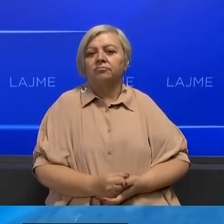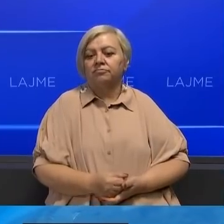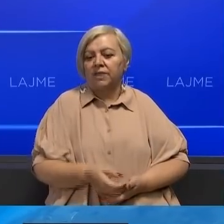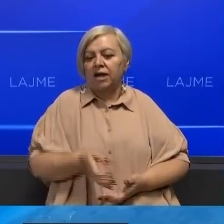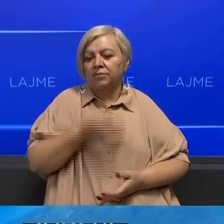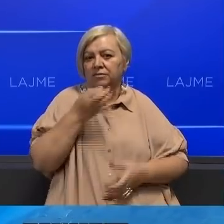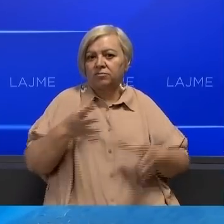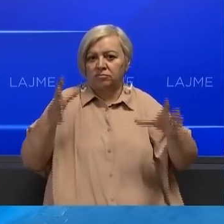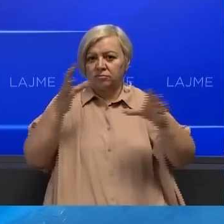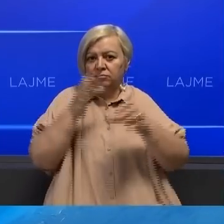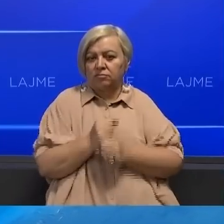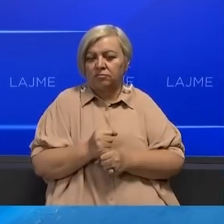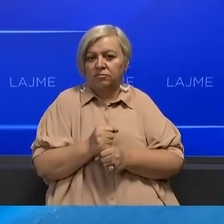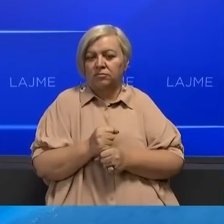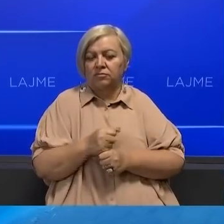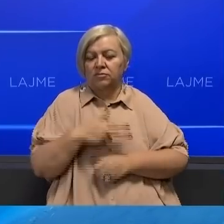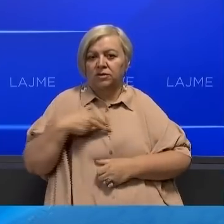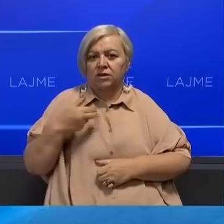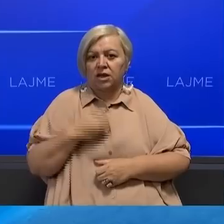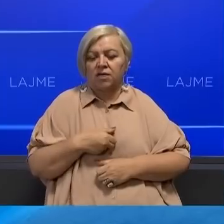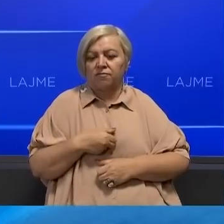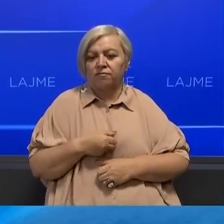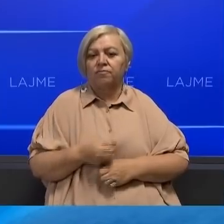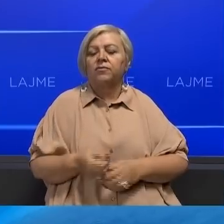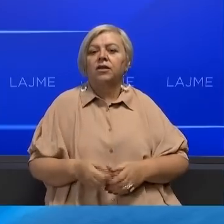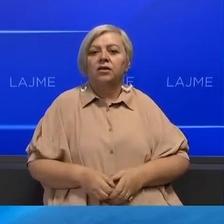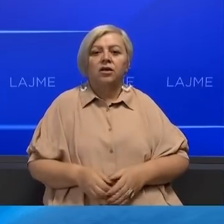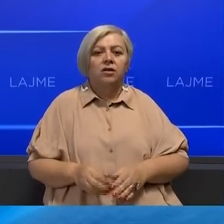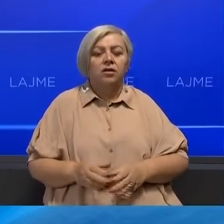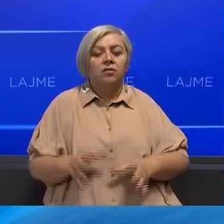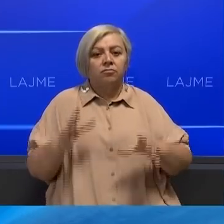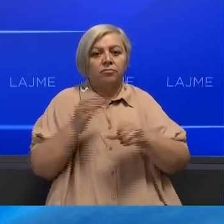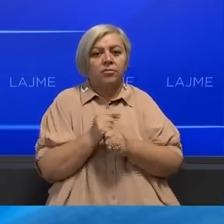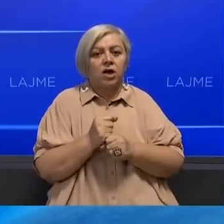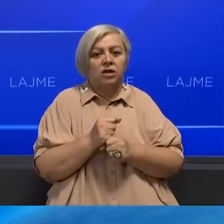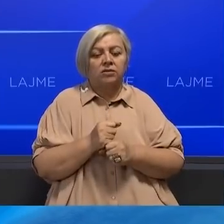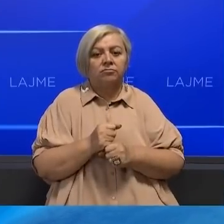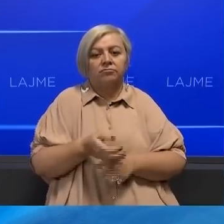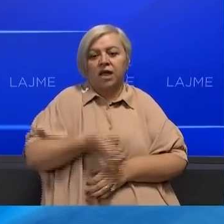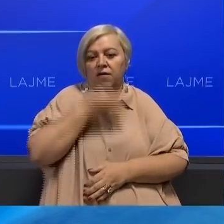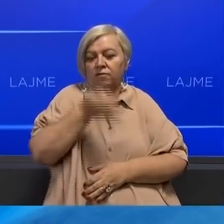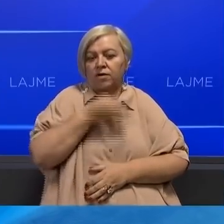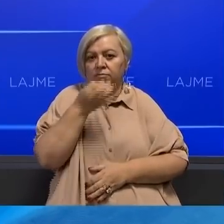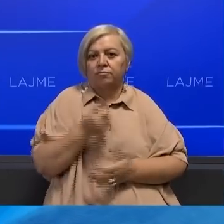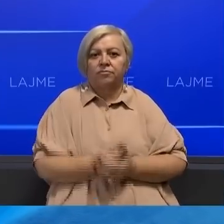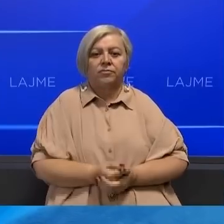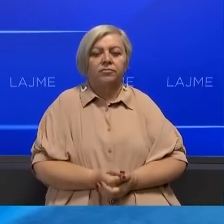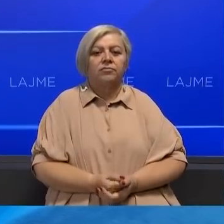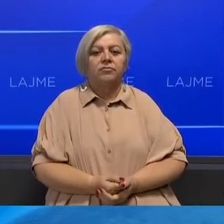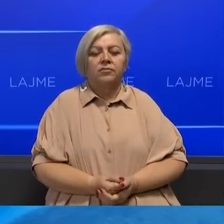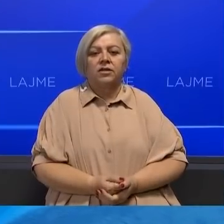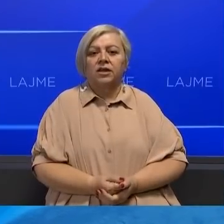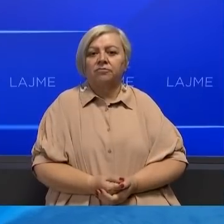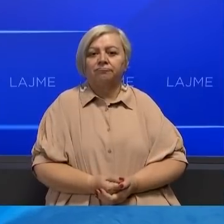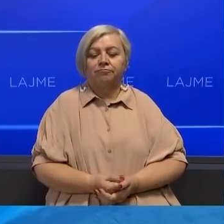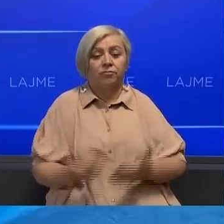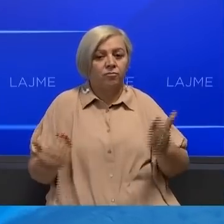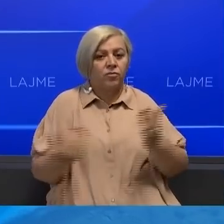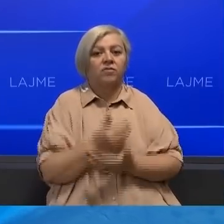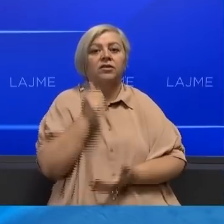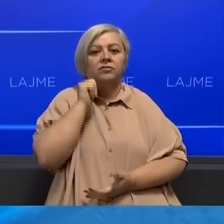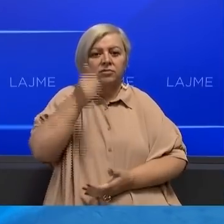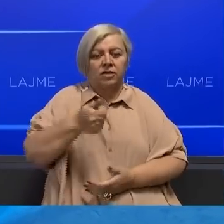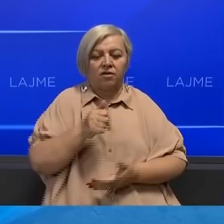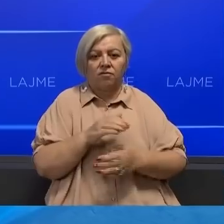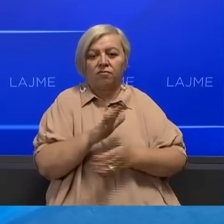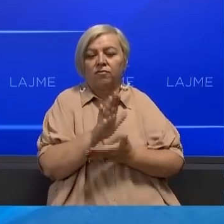këtë lidhje të drejtë për drejtë nga Gjeneva e përfundojmë edhe këtë edicion informativ të magazinës informative Imazhi Ditës. Do të jemi sërish nesër duke